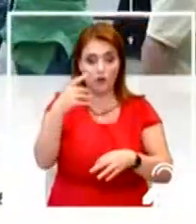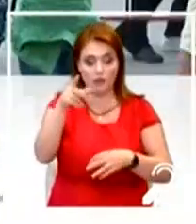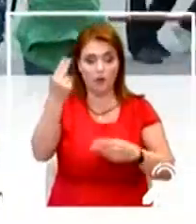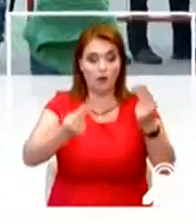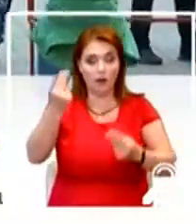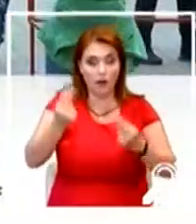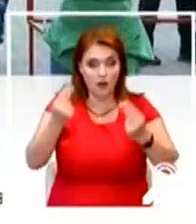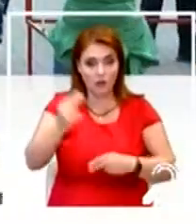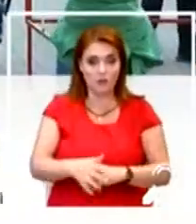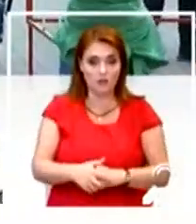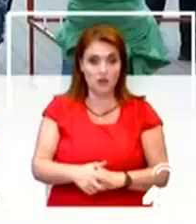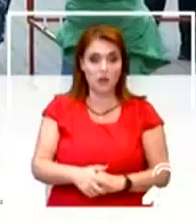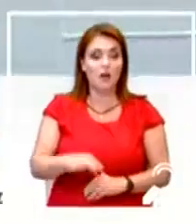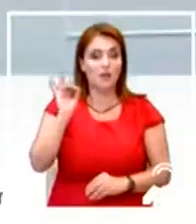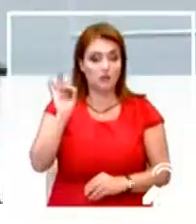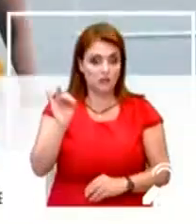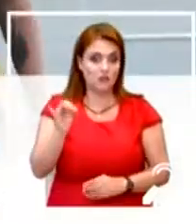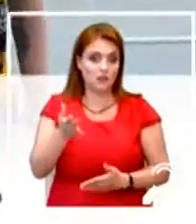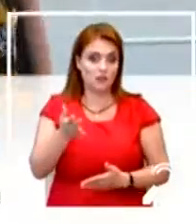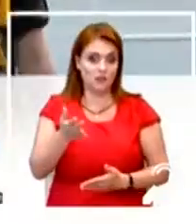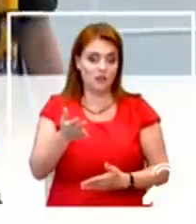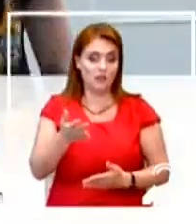asociației mai spun că este un cadou generos de imagine și